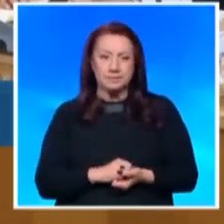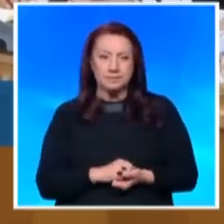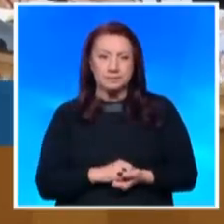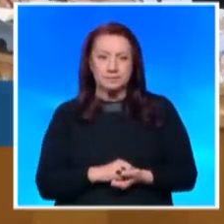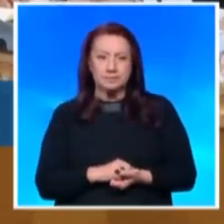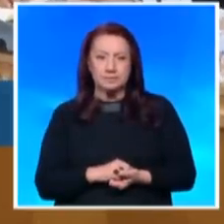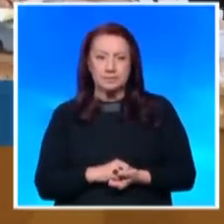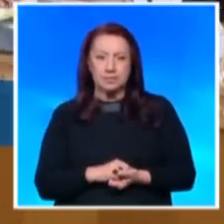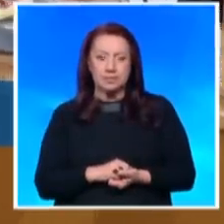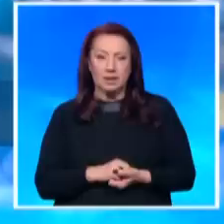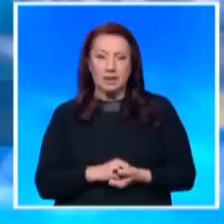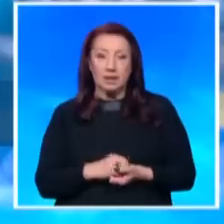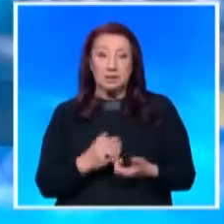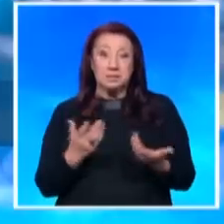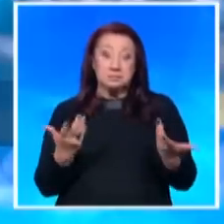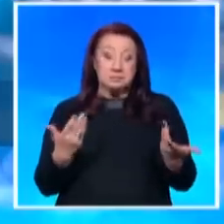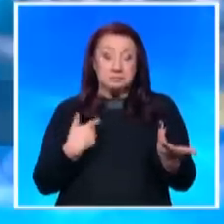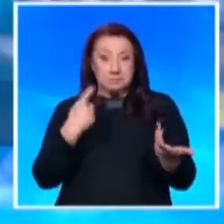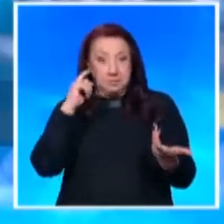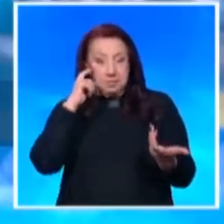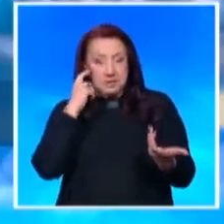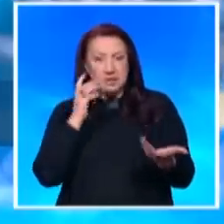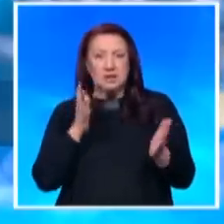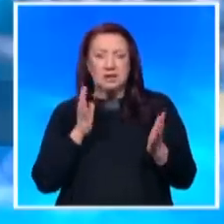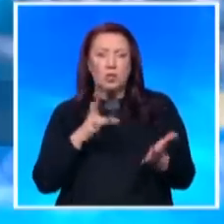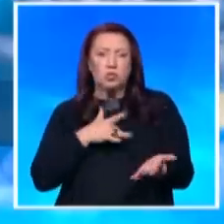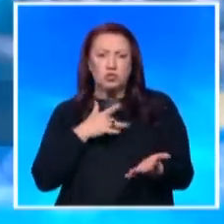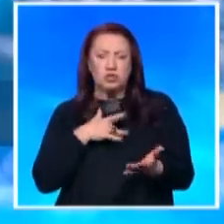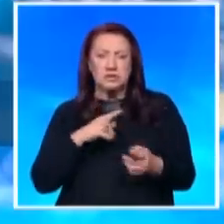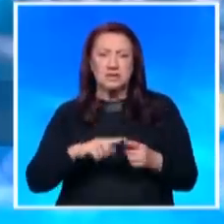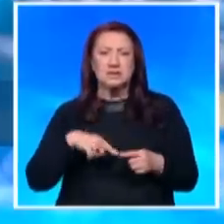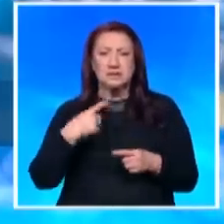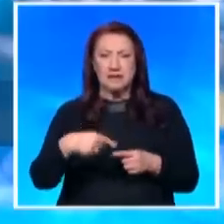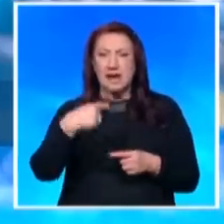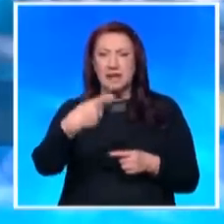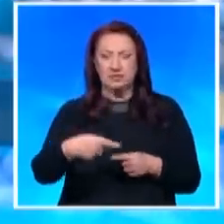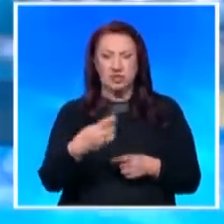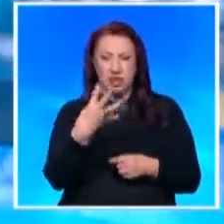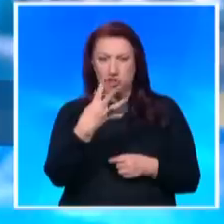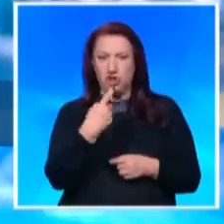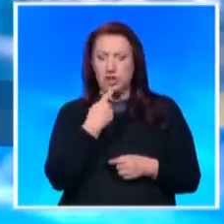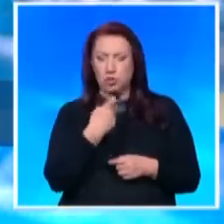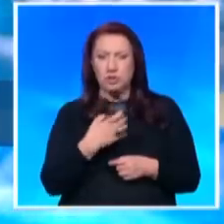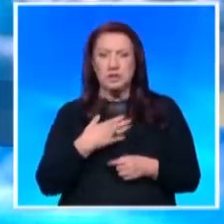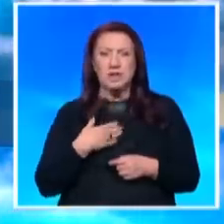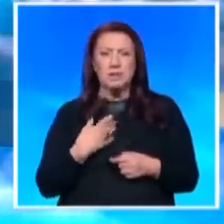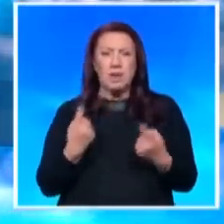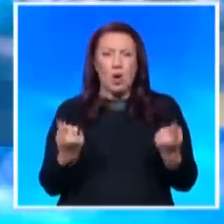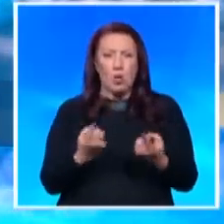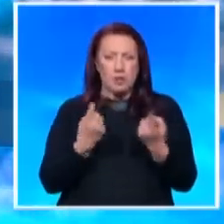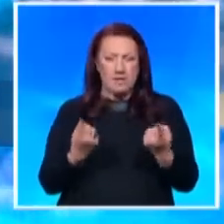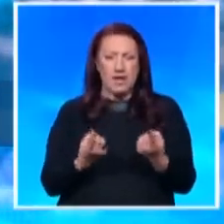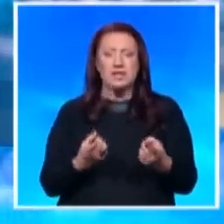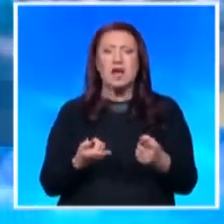Аз си мислих, колко би било ужасно следващите 4 години да имаме едно управление. Това го казвам съвсем откровено. ГЕРБ, ДПС,